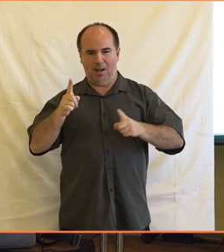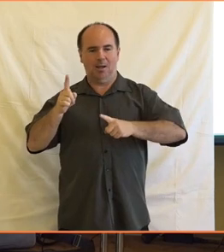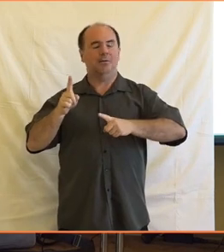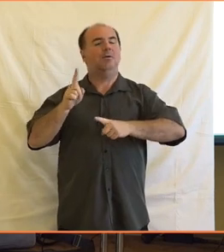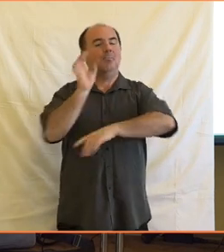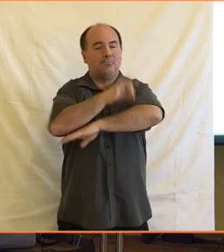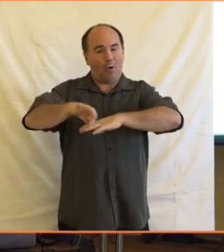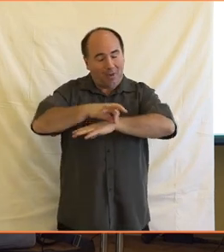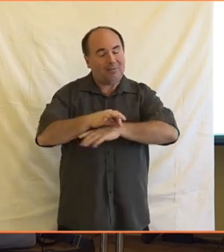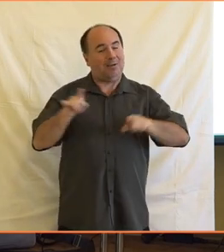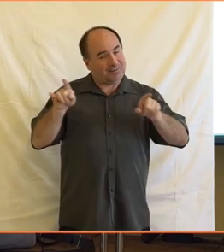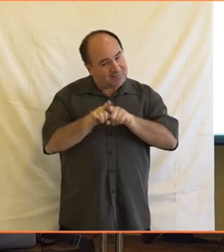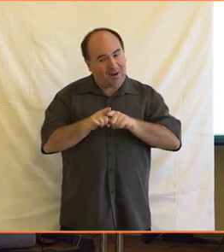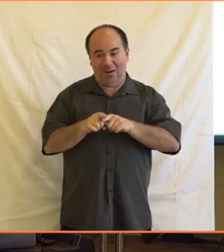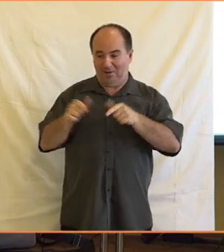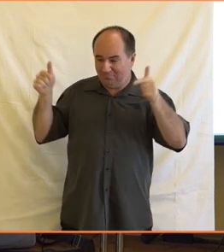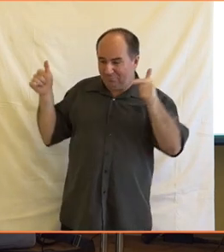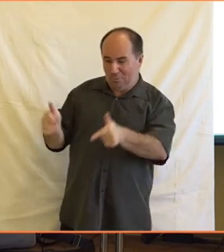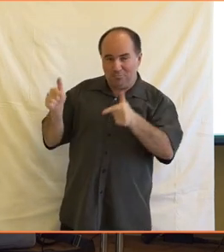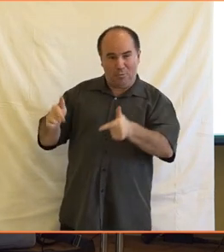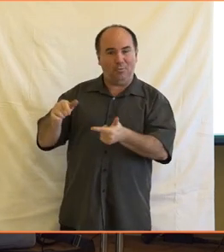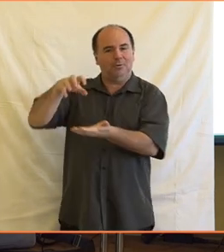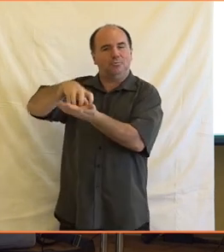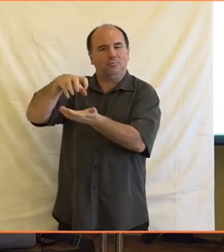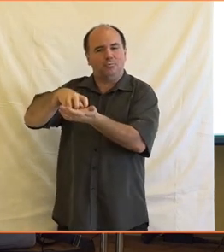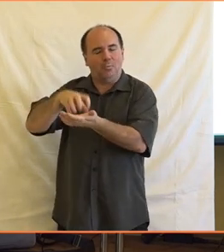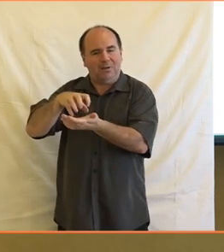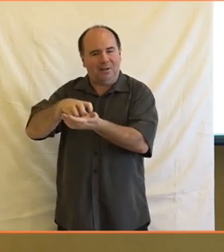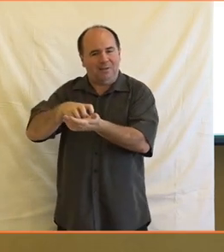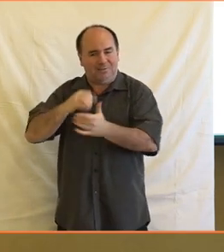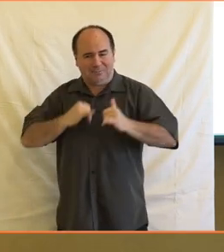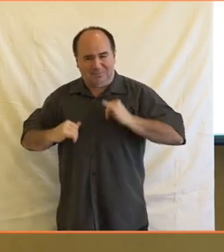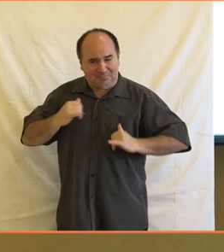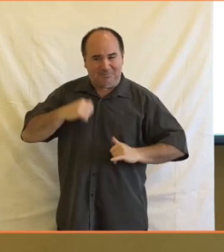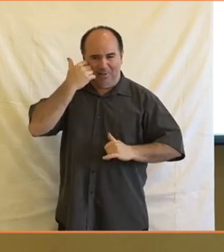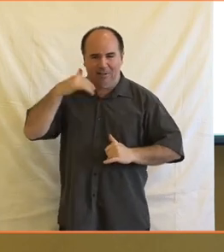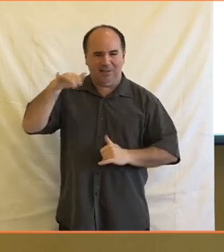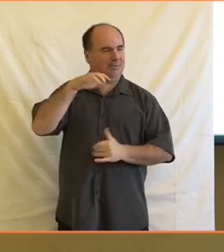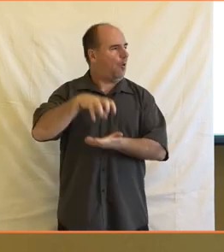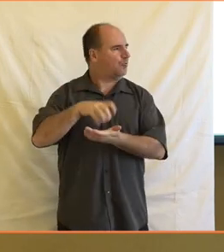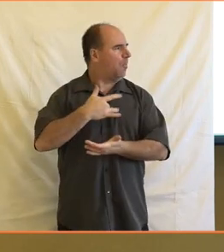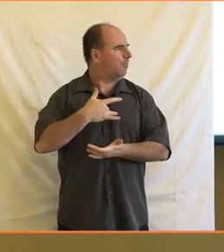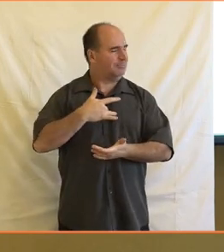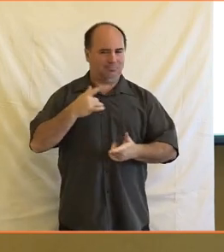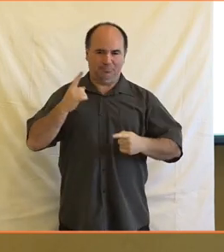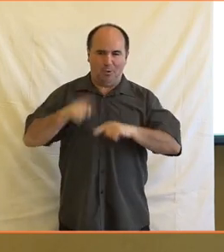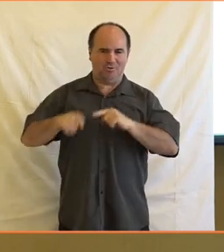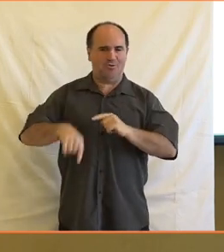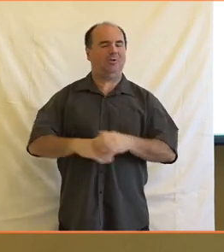skupinám. Některé také podporují právě rozvoj technologií. The Promoting Human Rights in the Digital